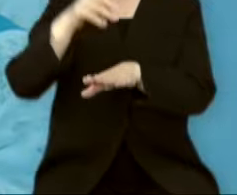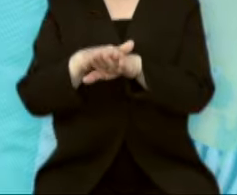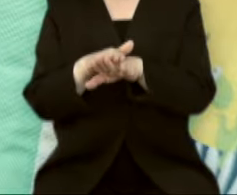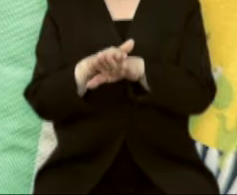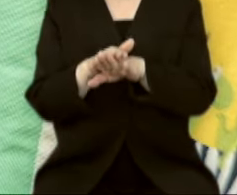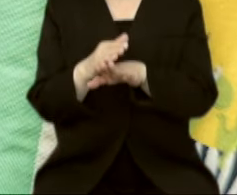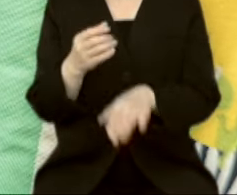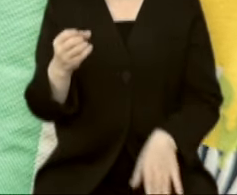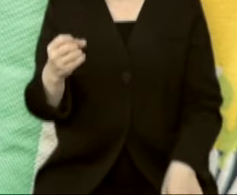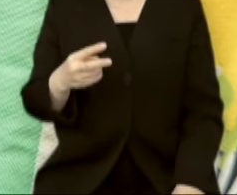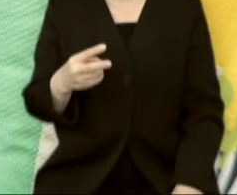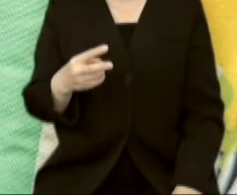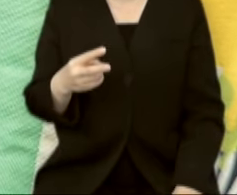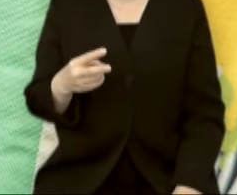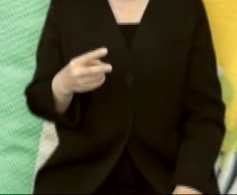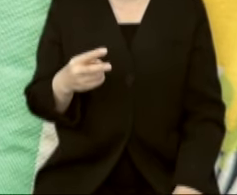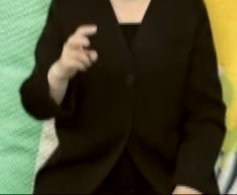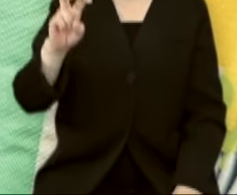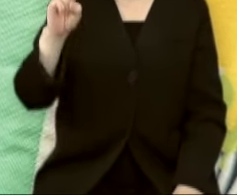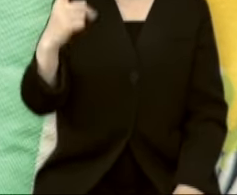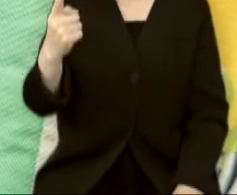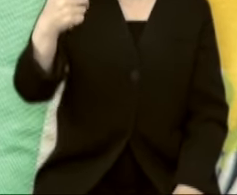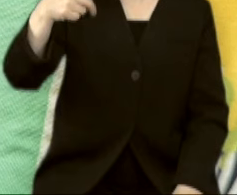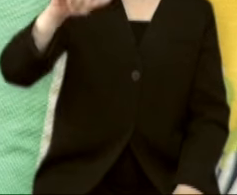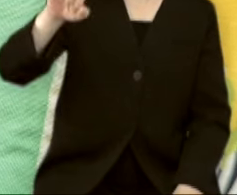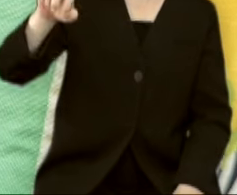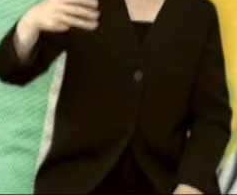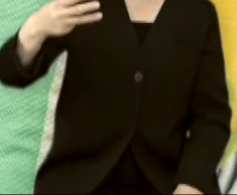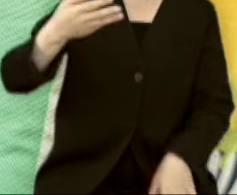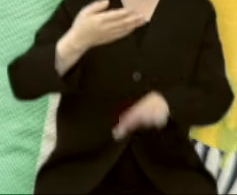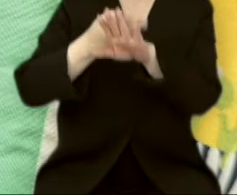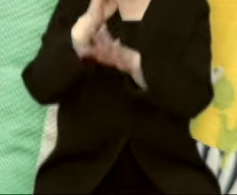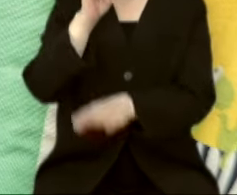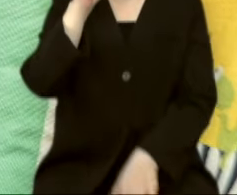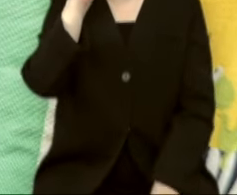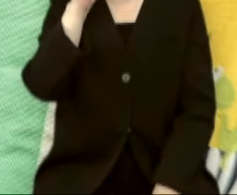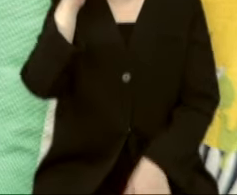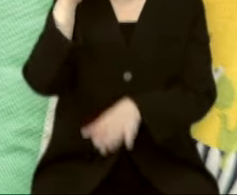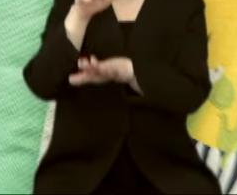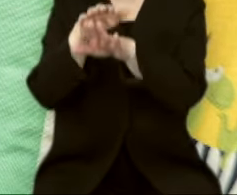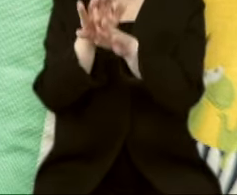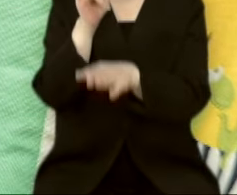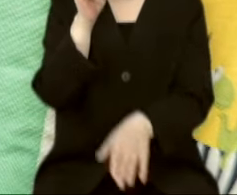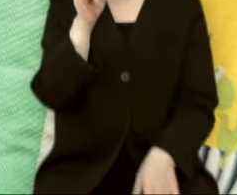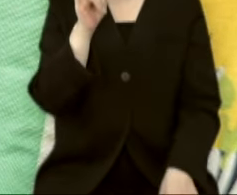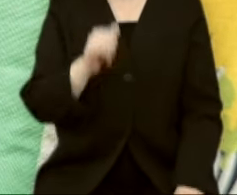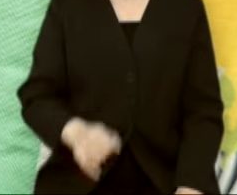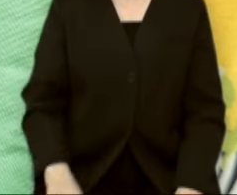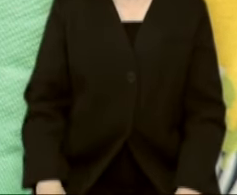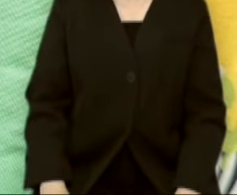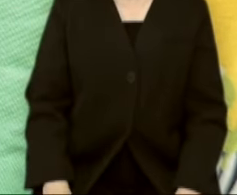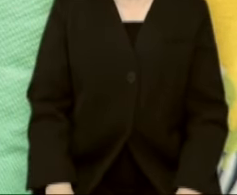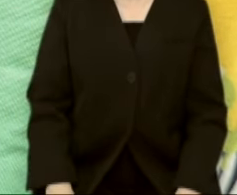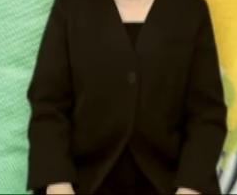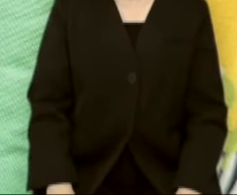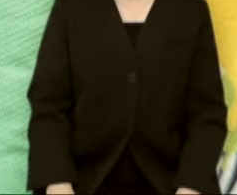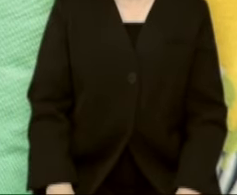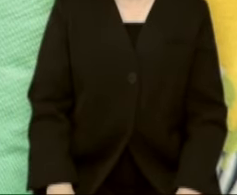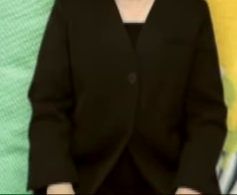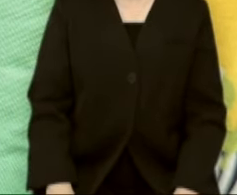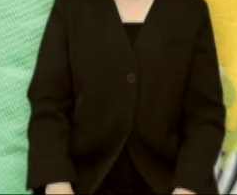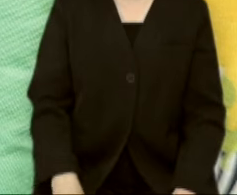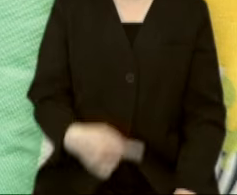드리고 네. 그 다음에 모니뿌리라고 하는 다른 언어가 있는데 다른 언어로 드리고 네. 그 다음에 힌디로